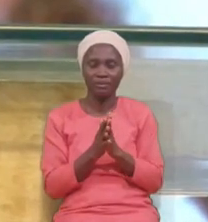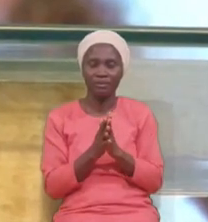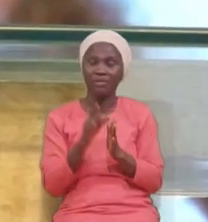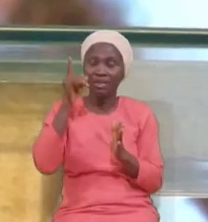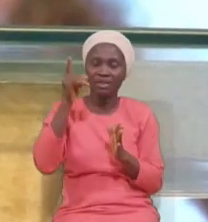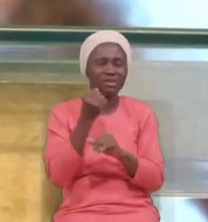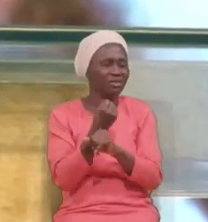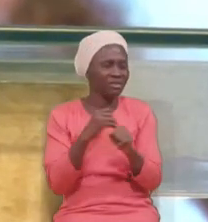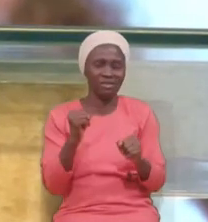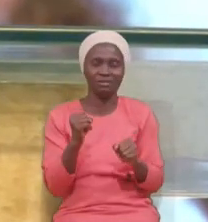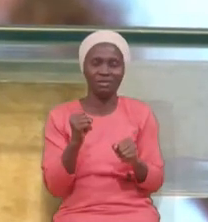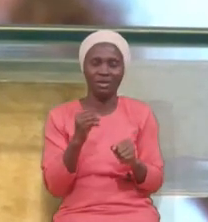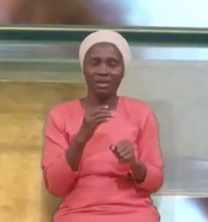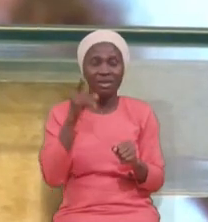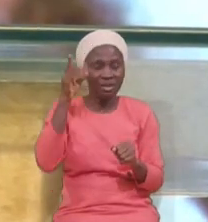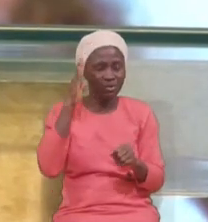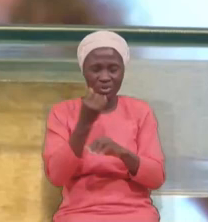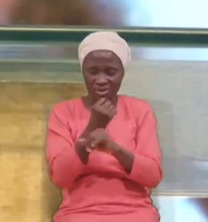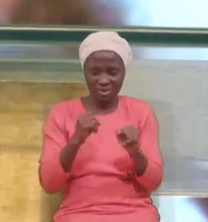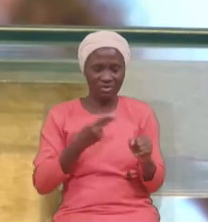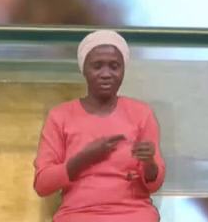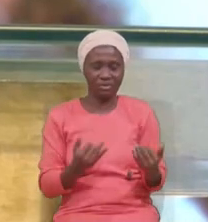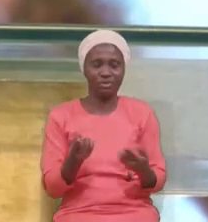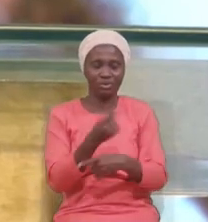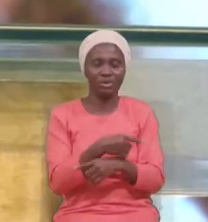Il sauve. Il nous sauve ce jour.